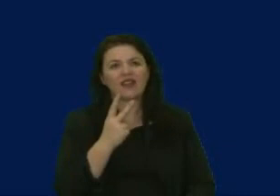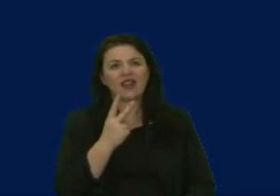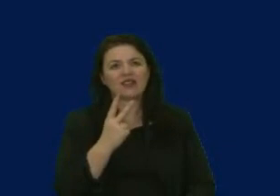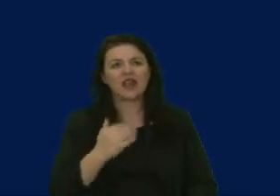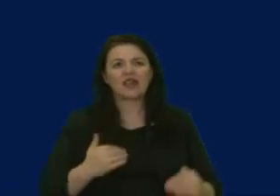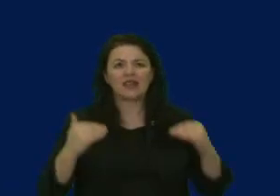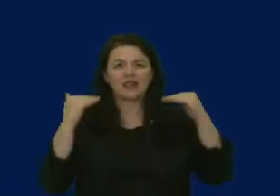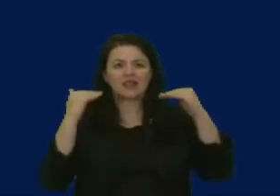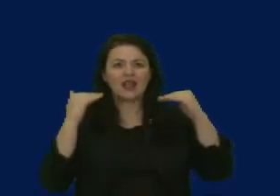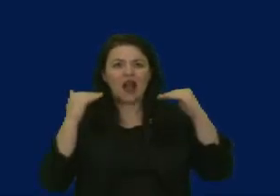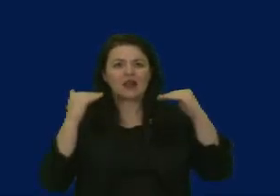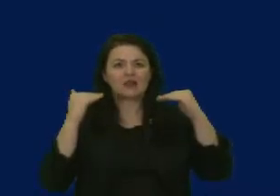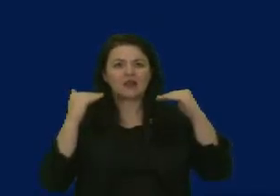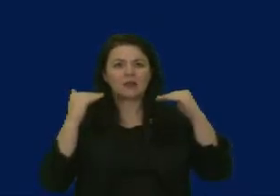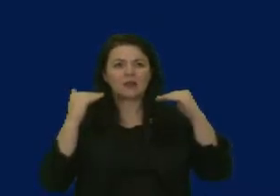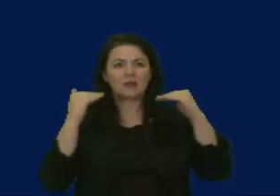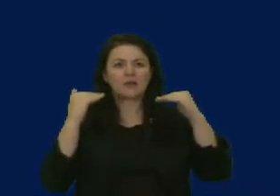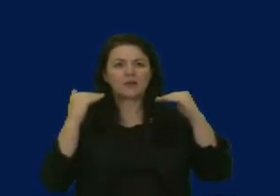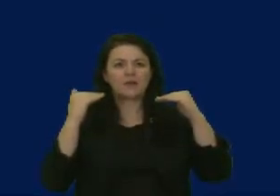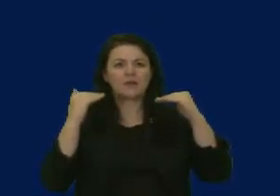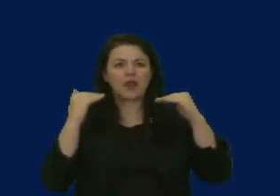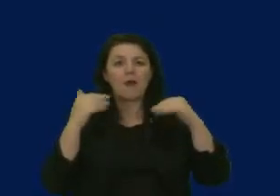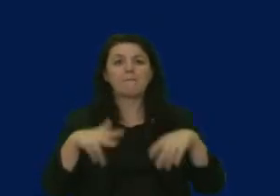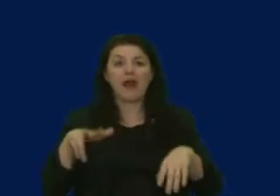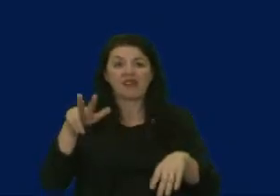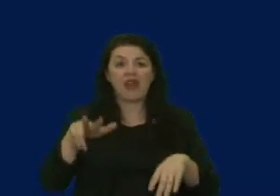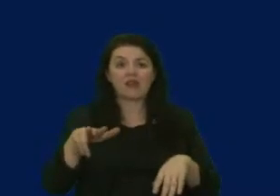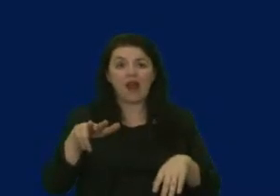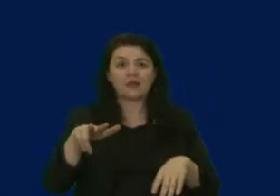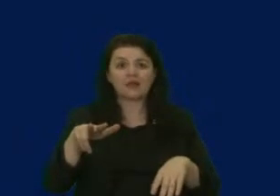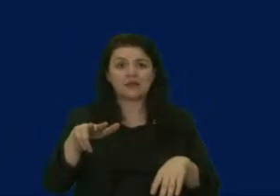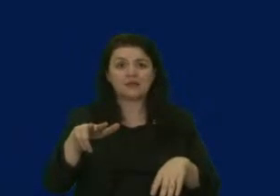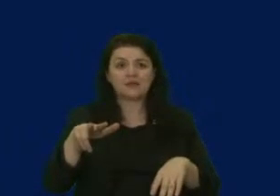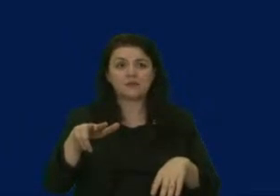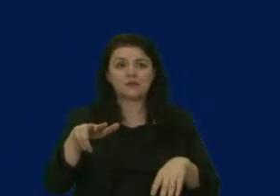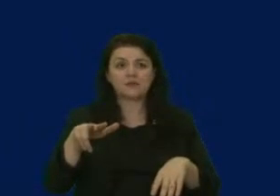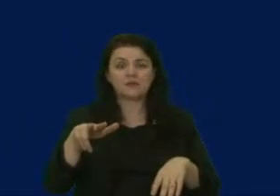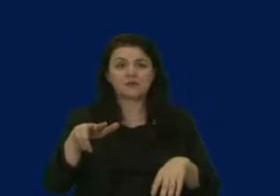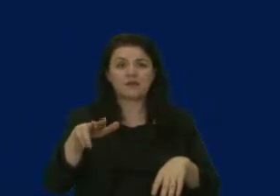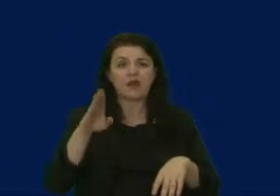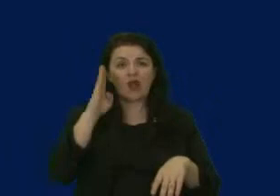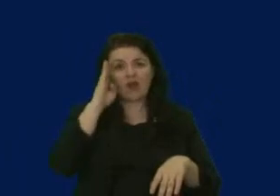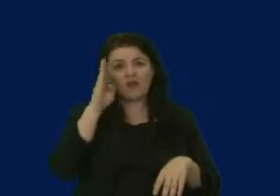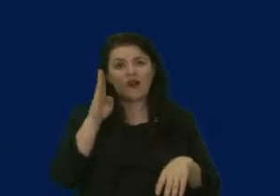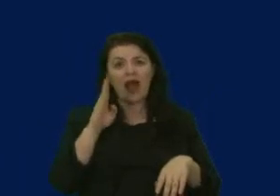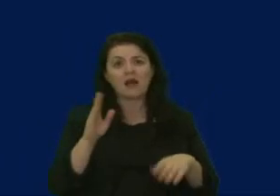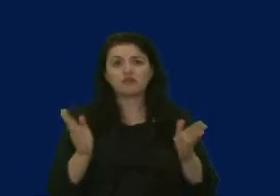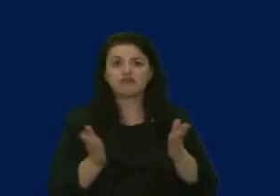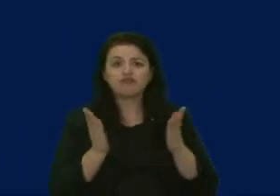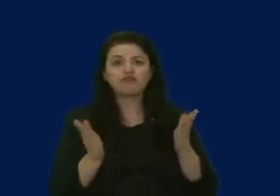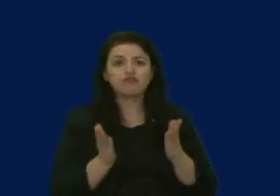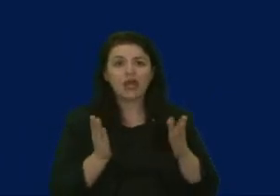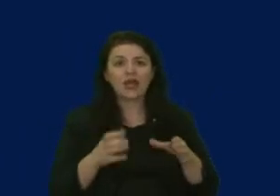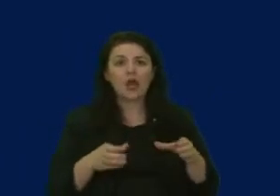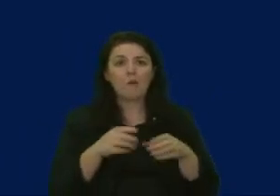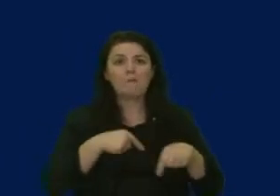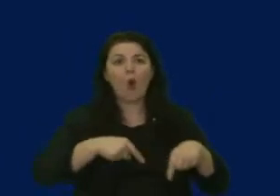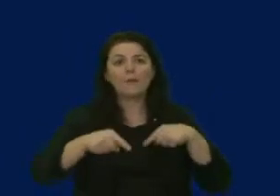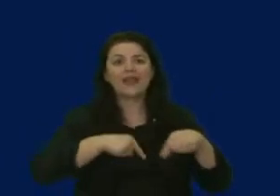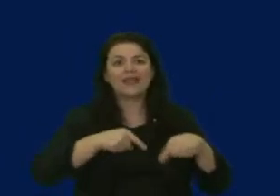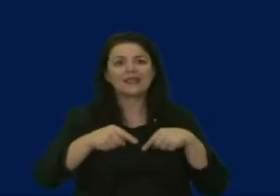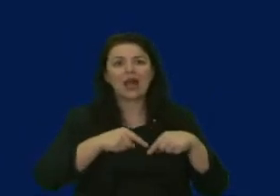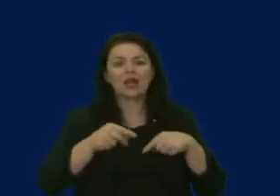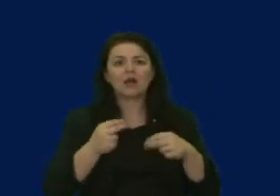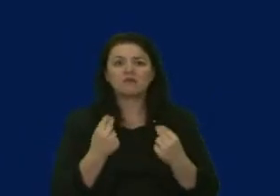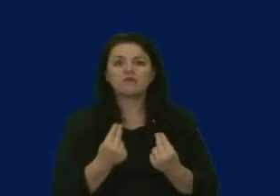ridicat de la sol deja Park and ridul și care va contribui la dimensiunea de mobilitate a Clujul într o